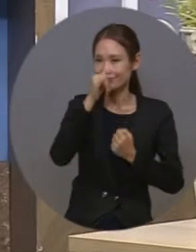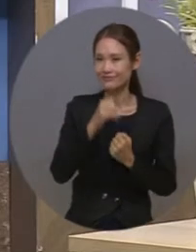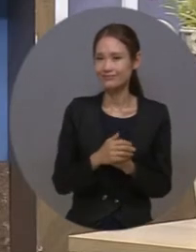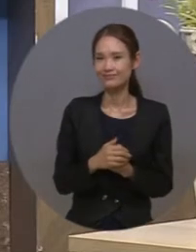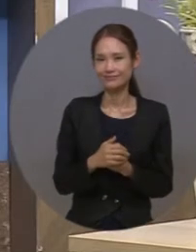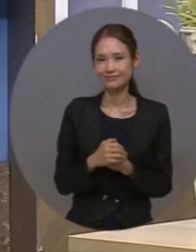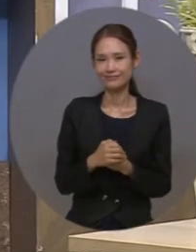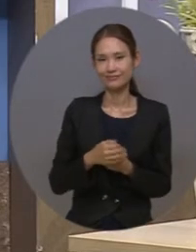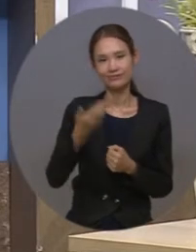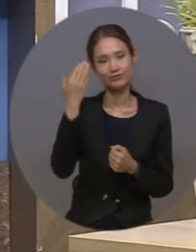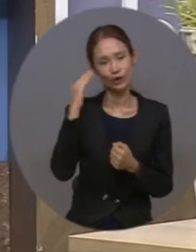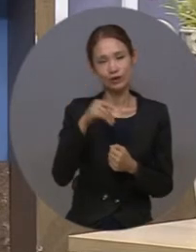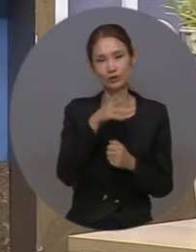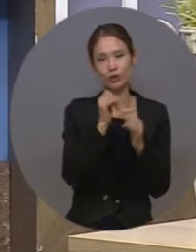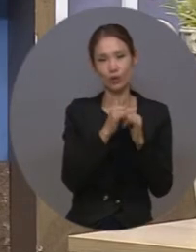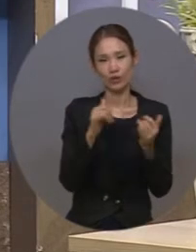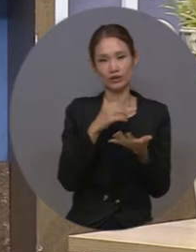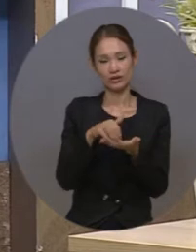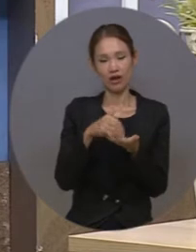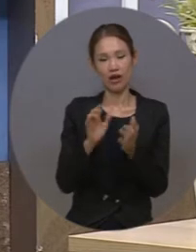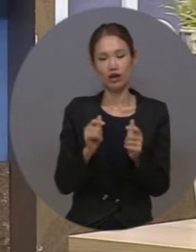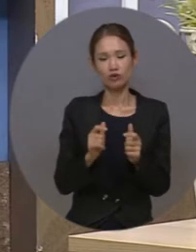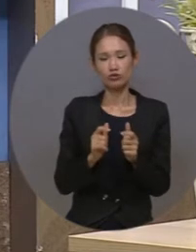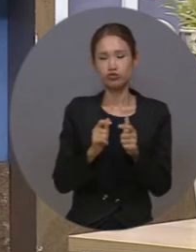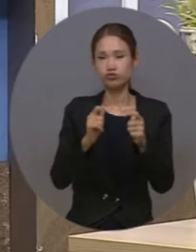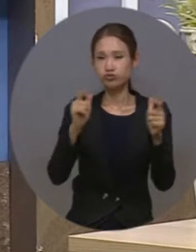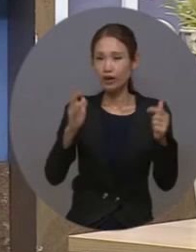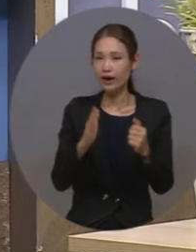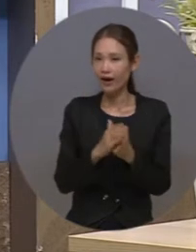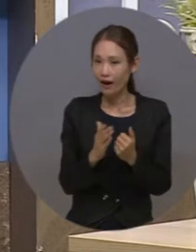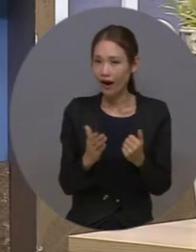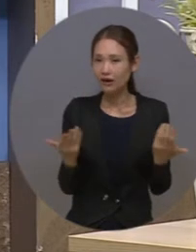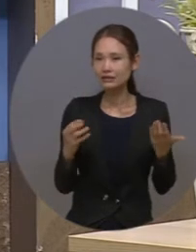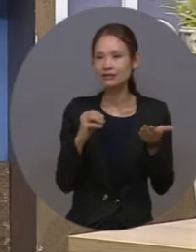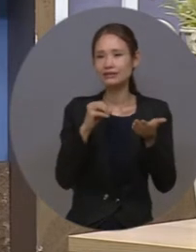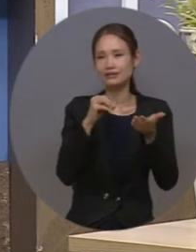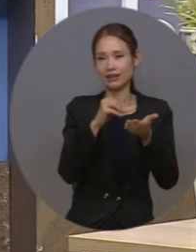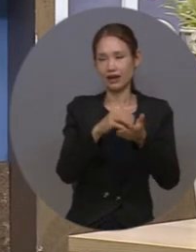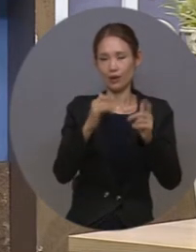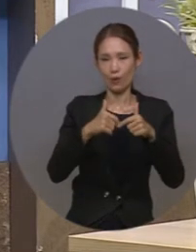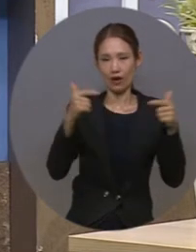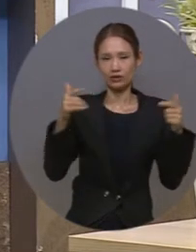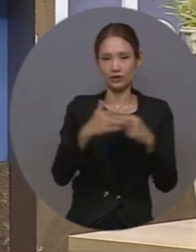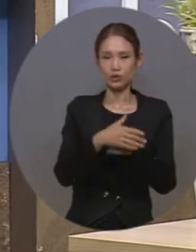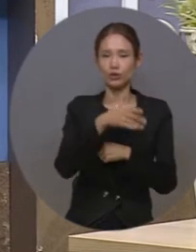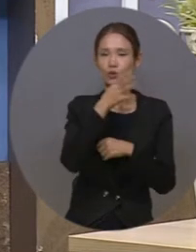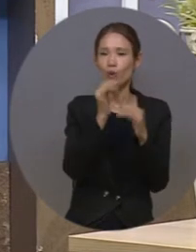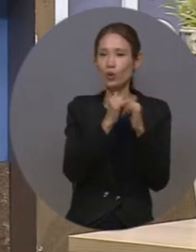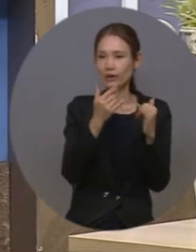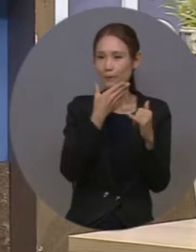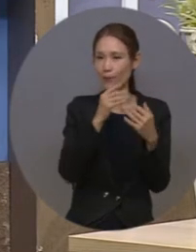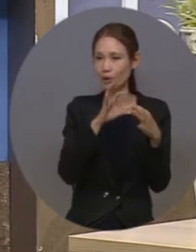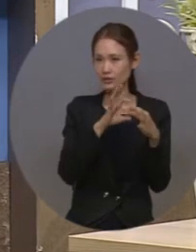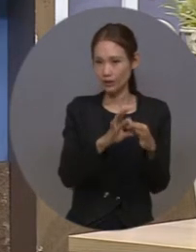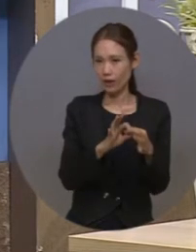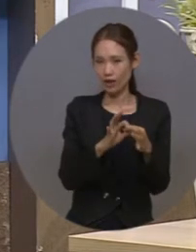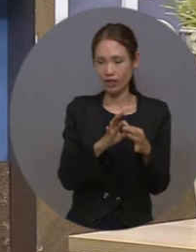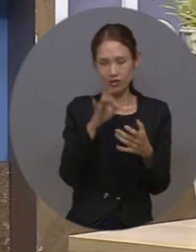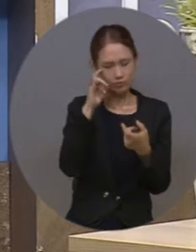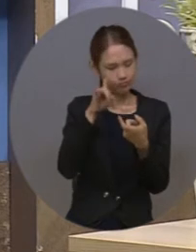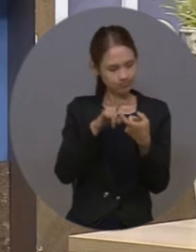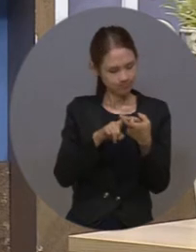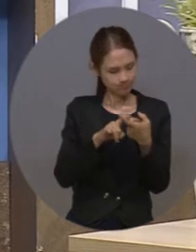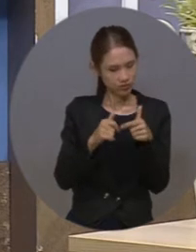예. 이제 최근 이제 노인 인구 증가로 인해서 노인 일자리 확대라든지 이런 노인 복지에 대해서 좀 관심이 많아지고